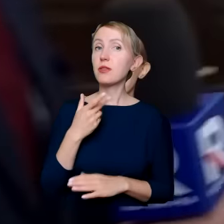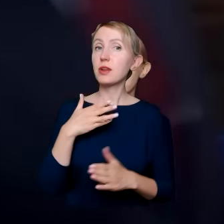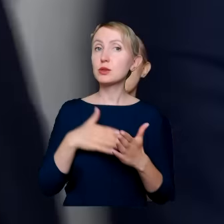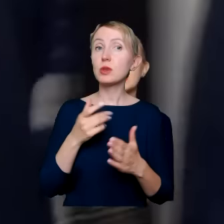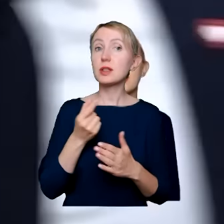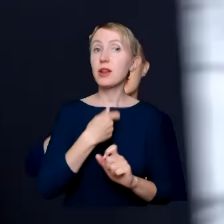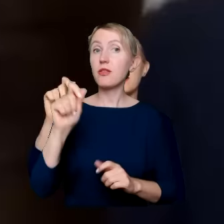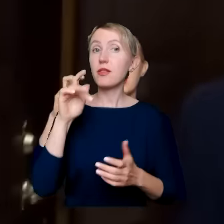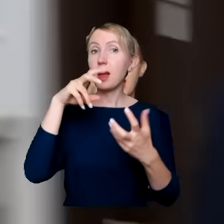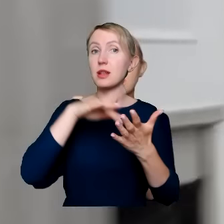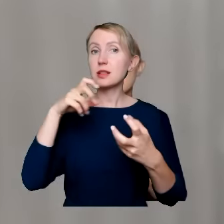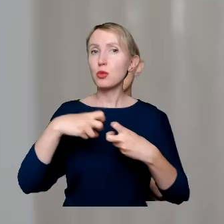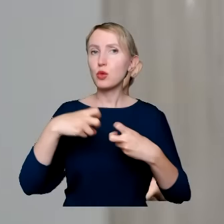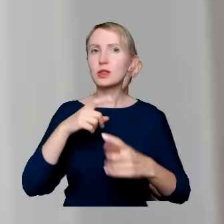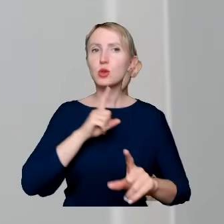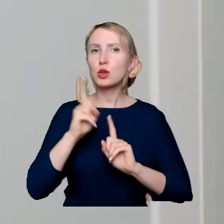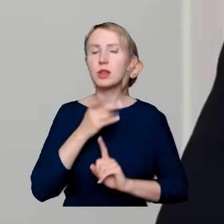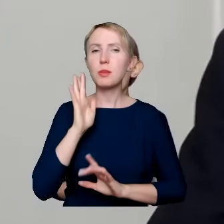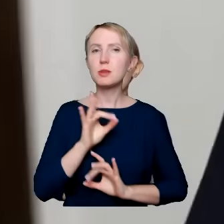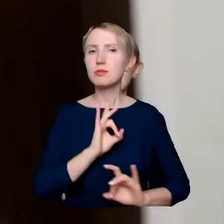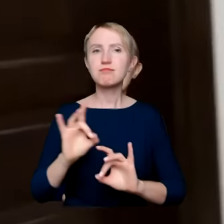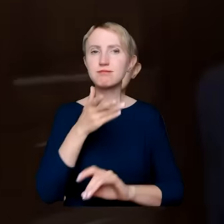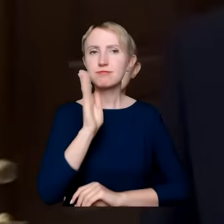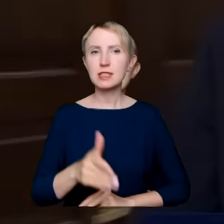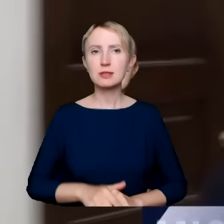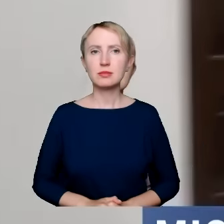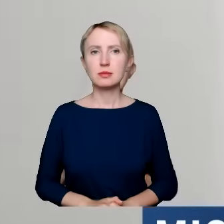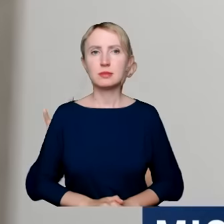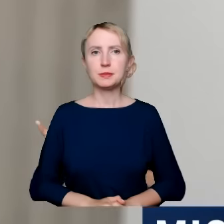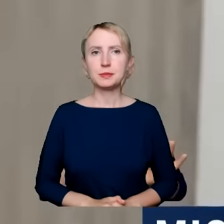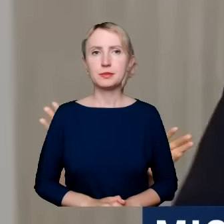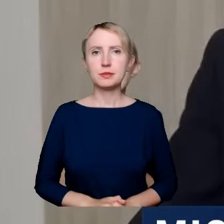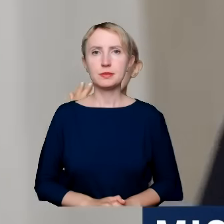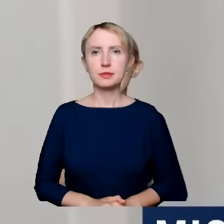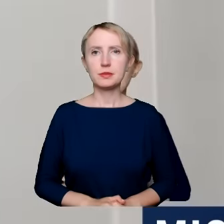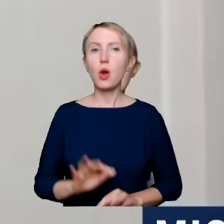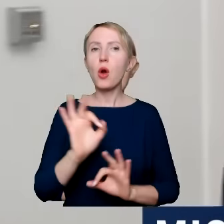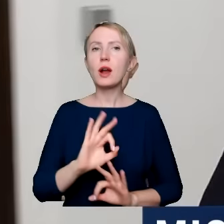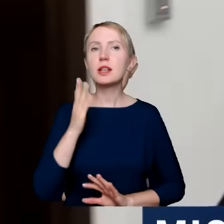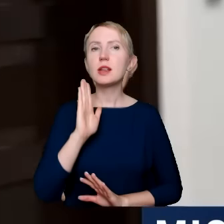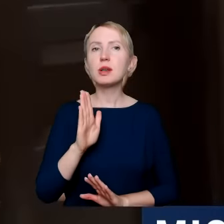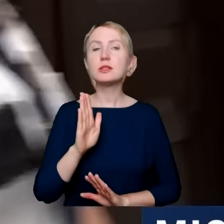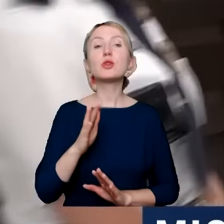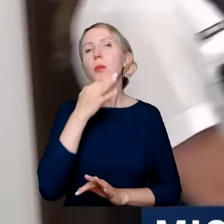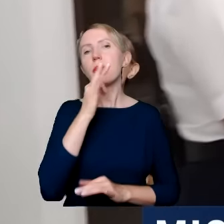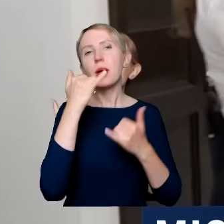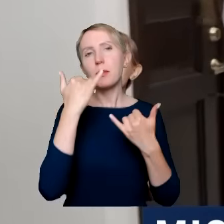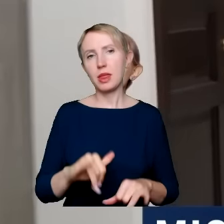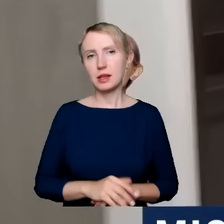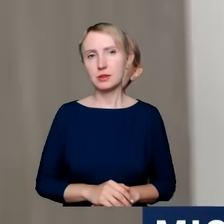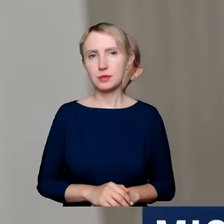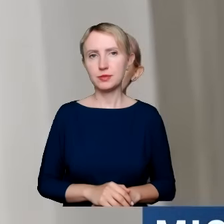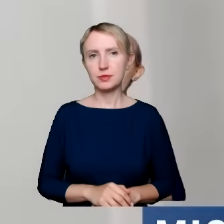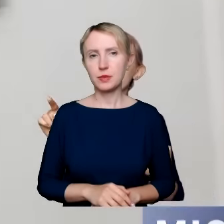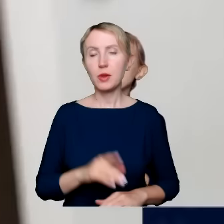będzie. No to już tak nie pogadamy, nie poganiamy się. Nie będzie tej okazji. Dobra, to zapytam teraz inaczej, w taki sposób o imigrantach.